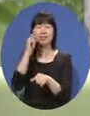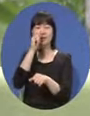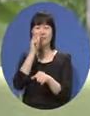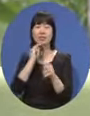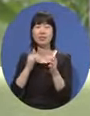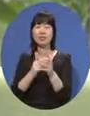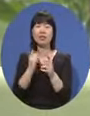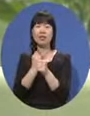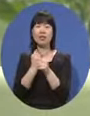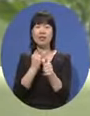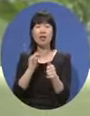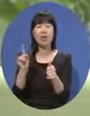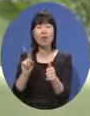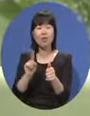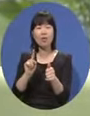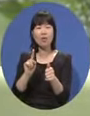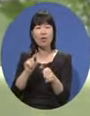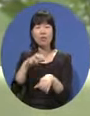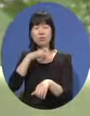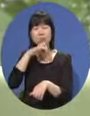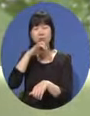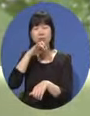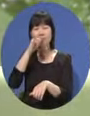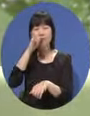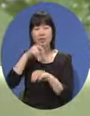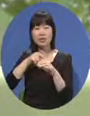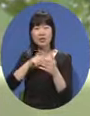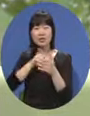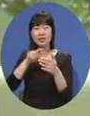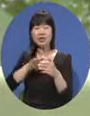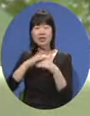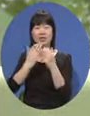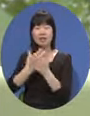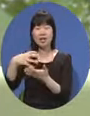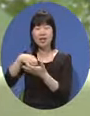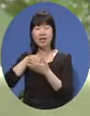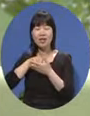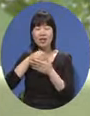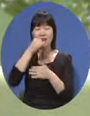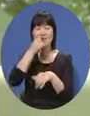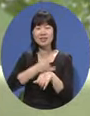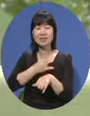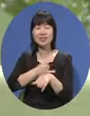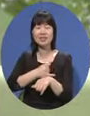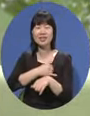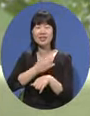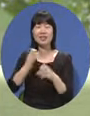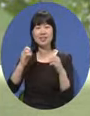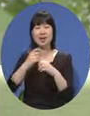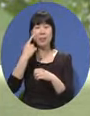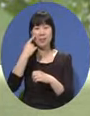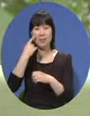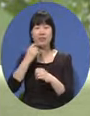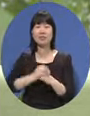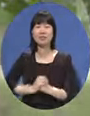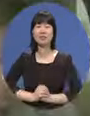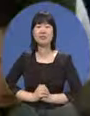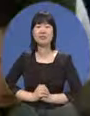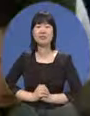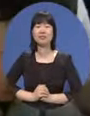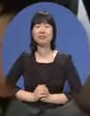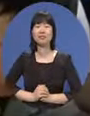그렇다면 남편 분들은 어떤 불만들을 도 마음속에 그 청청 싸웠고 계시는지 저의 얘기 한번 들어봤습니다